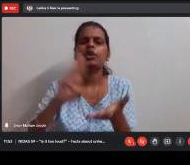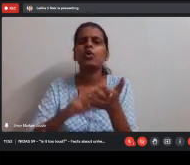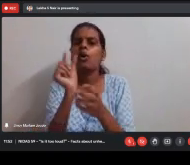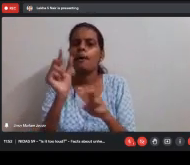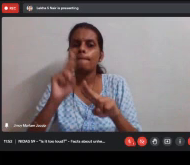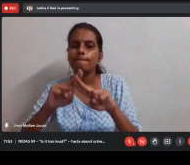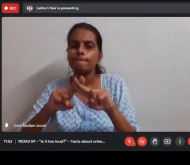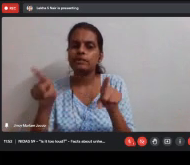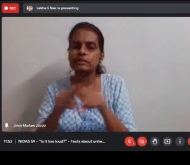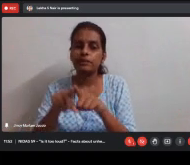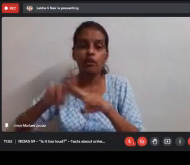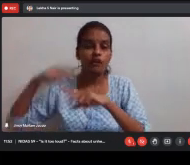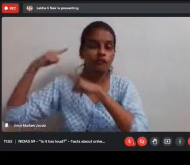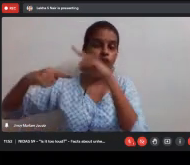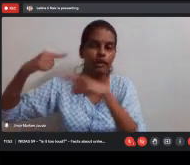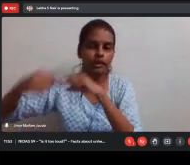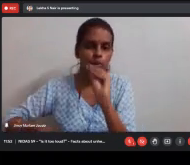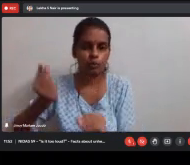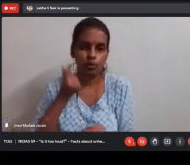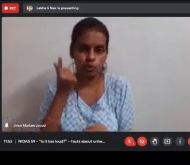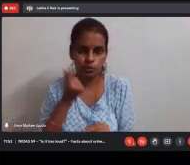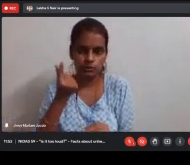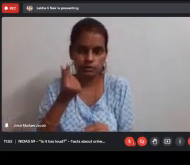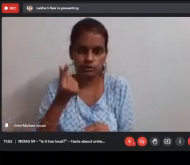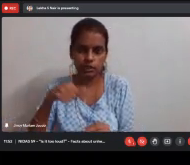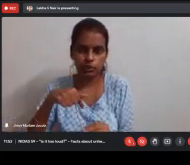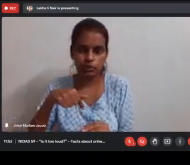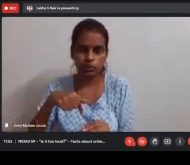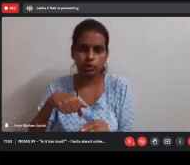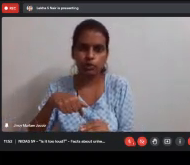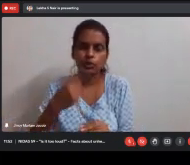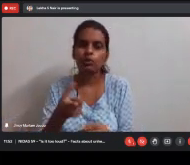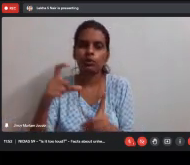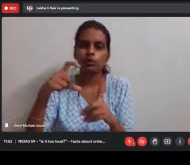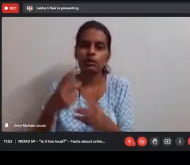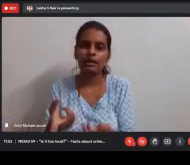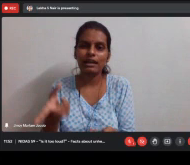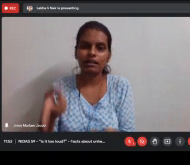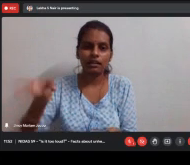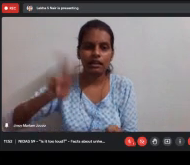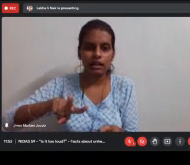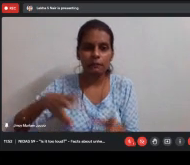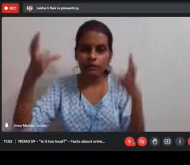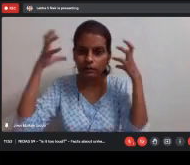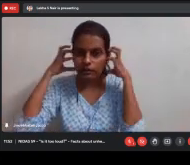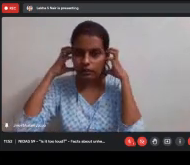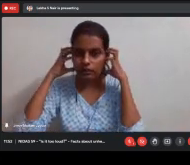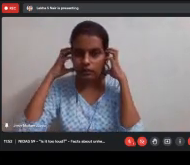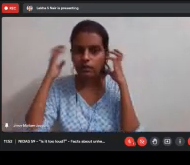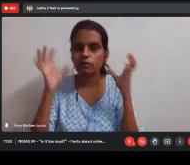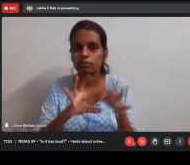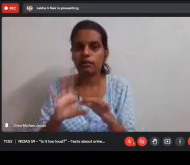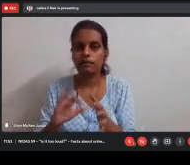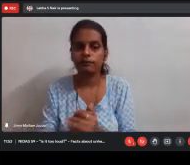അവസ്ഥ, അല്ലെങ്കിൽ നമുക്ക് ചെവിയിൽ നിന്നും അത് എടുക്കണം എന്നുള്ള അവസ്ഥയിൽ നമുക്ക് യൂസ് ചെയ്യേണ്ട സാധനമാണ് ഇയർ ക്ലിപ്പ്. ഇയർ മഫ് എന്ന് പറയുന്നത്